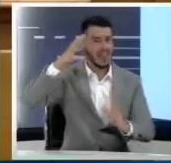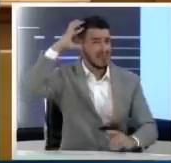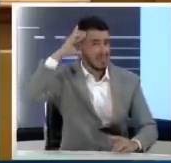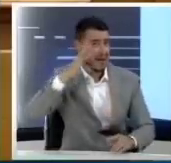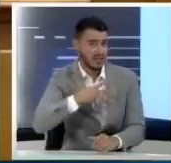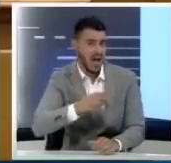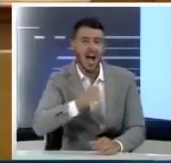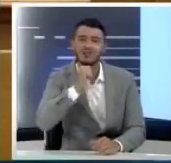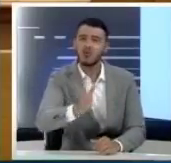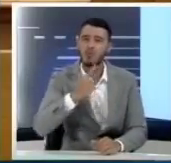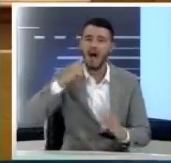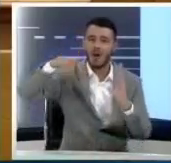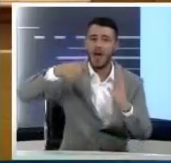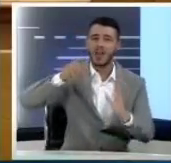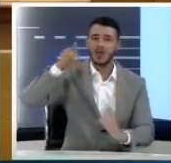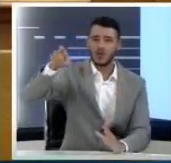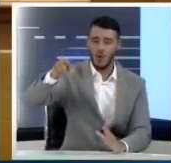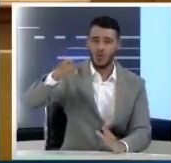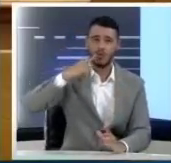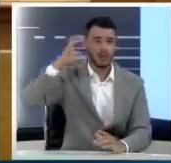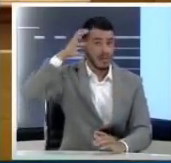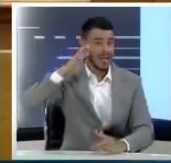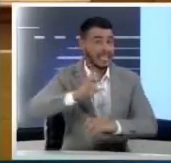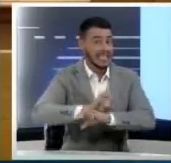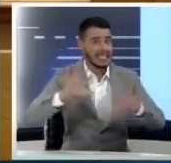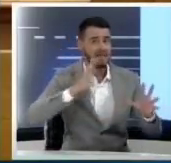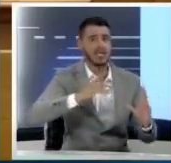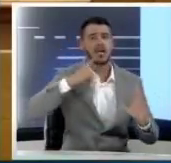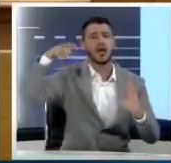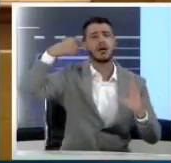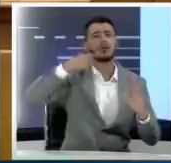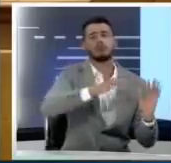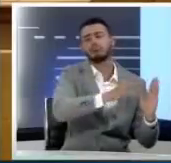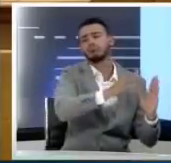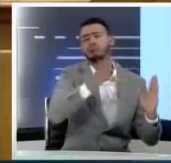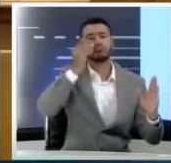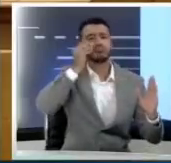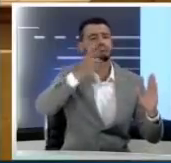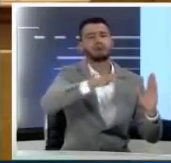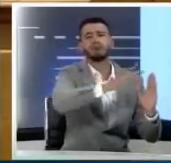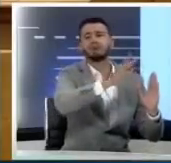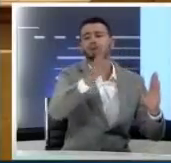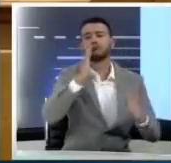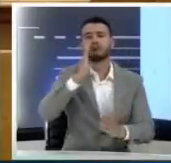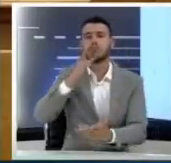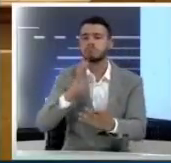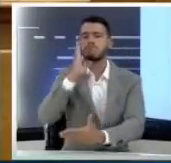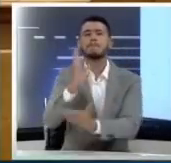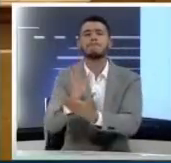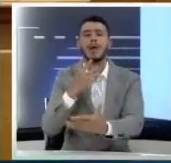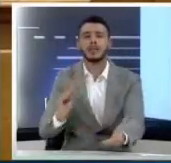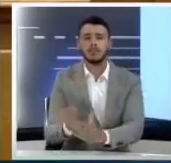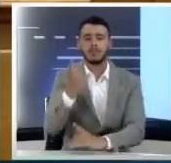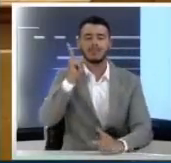έργο. Και ξαφνικά, κάπου στη μέση, βλέπουμε ένα κοριτσάκι